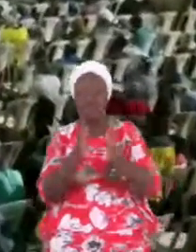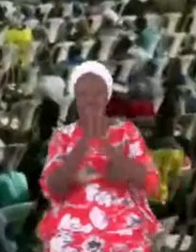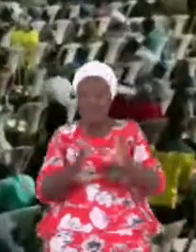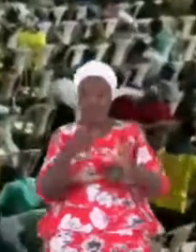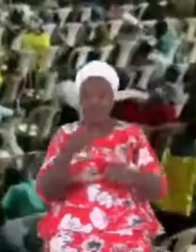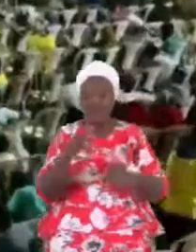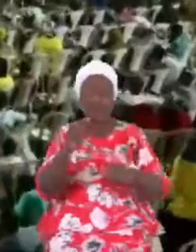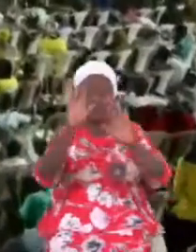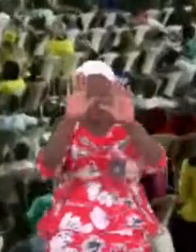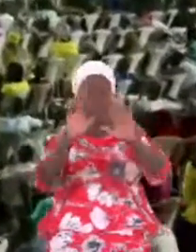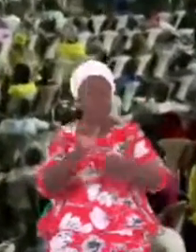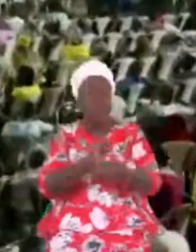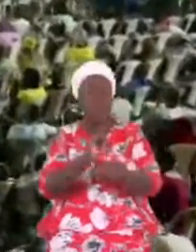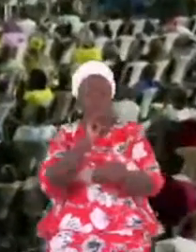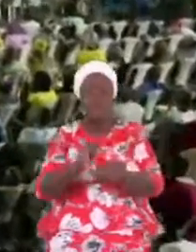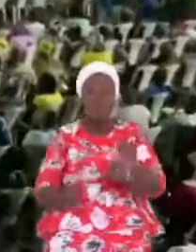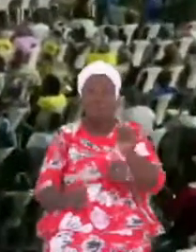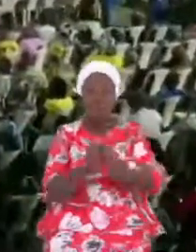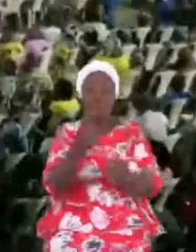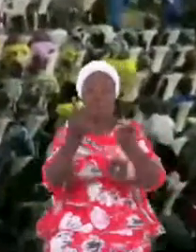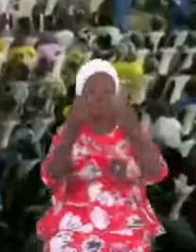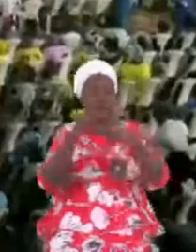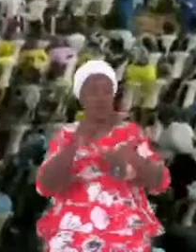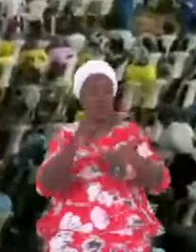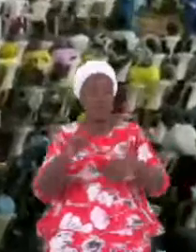La prière de miracle est sur le point